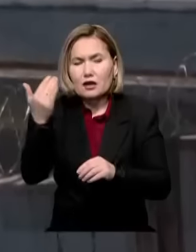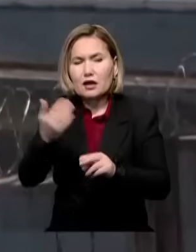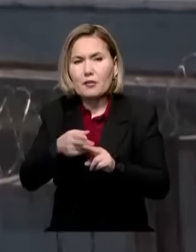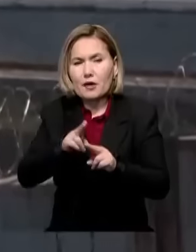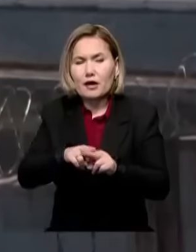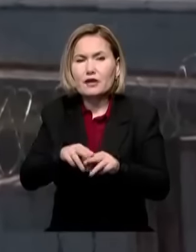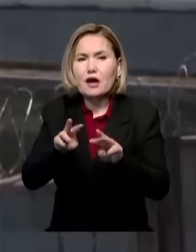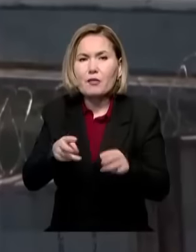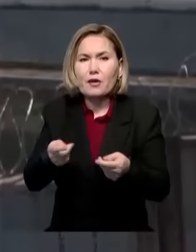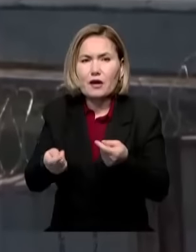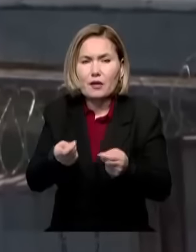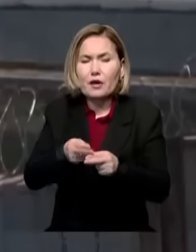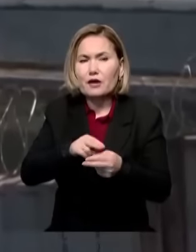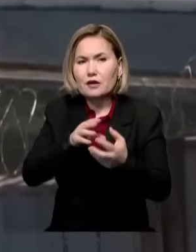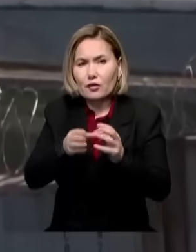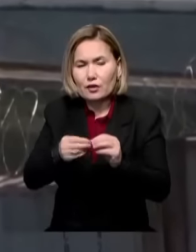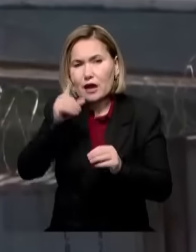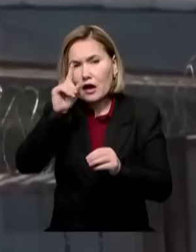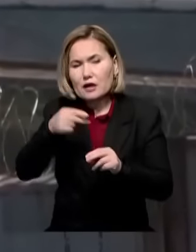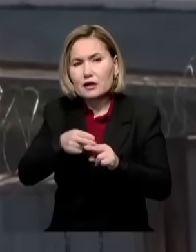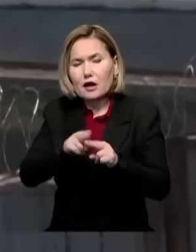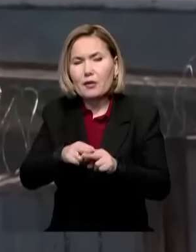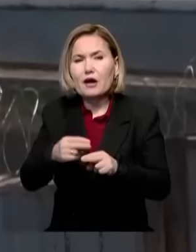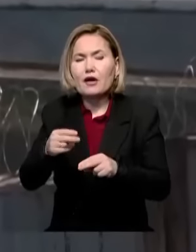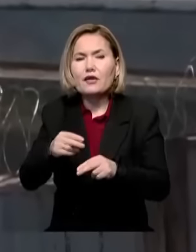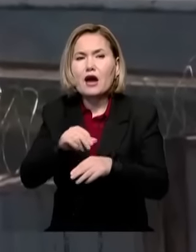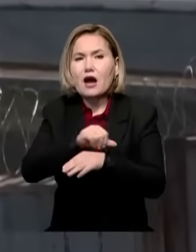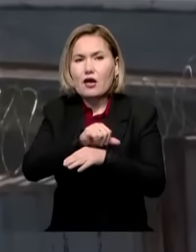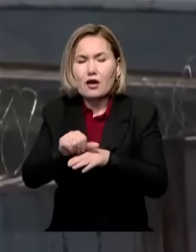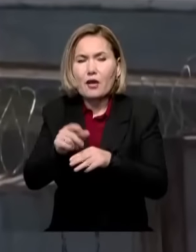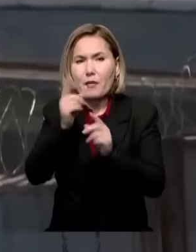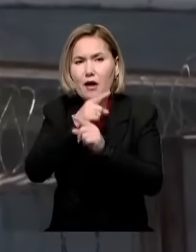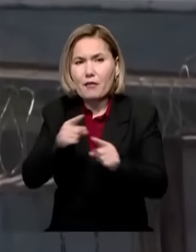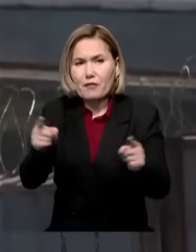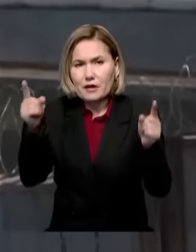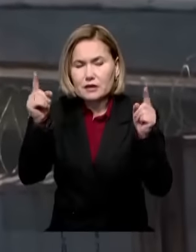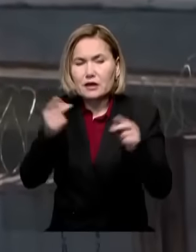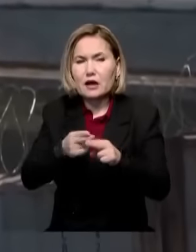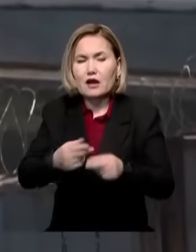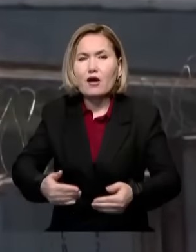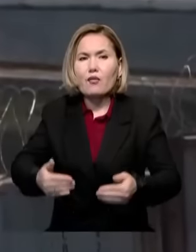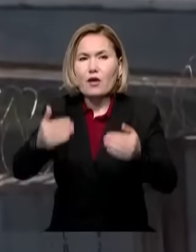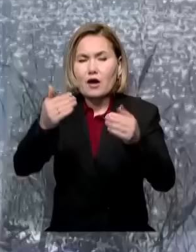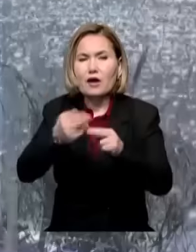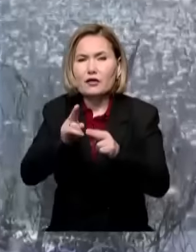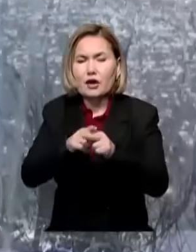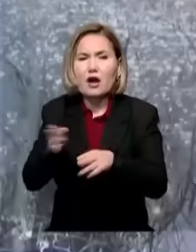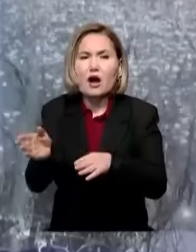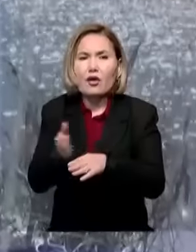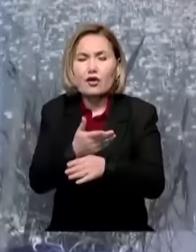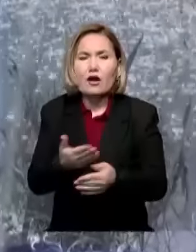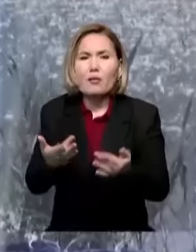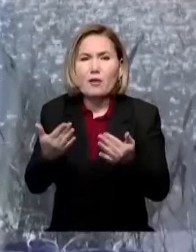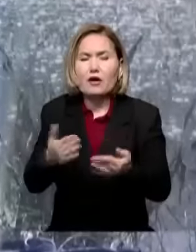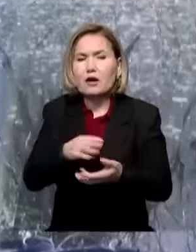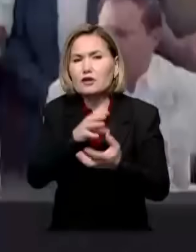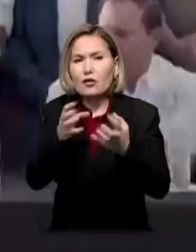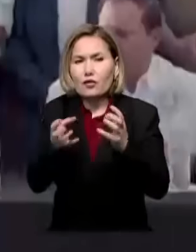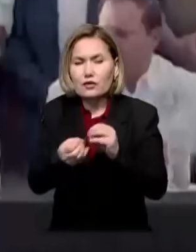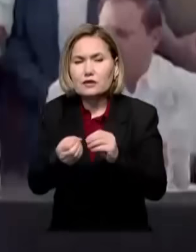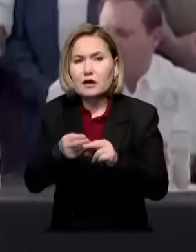Техас билігінің Мексика мен шекараны сым темірлермен қоршауын заңға қайшы деп алып тастау туралы шешім шығару ушықтыра